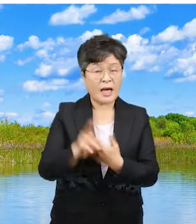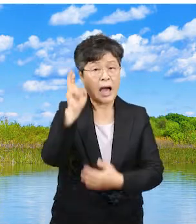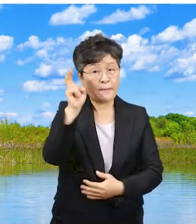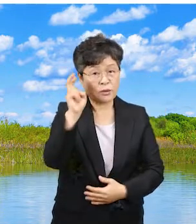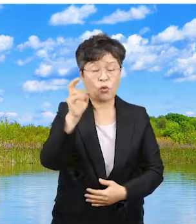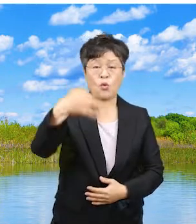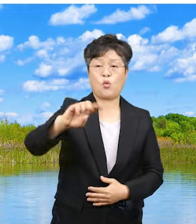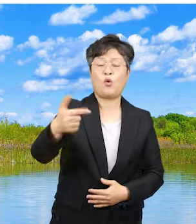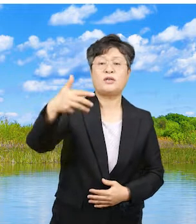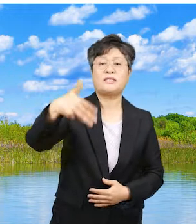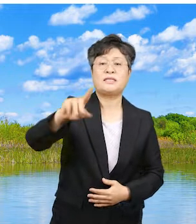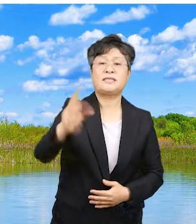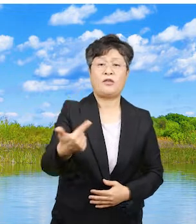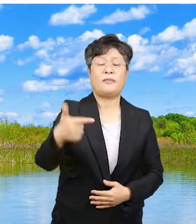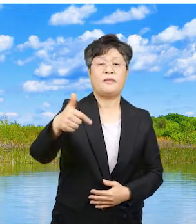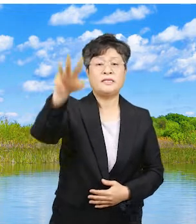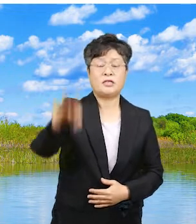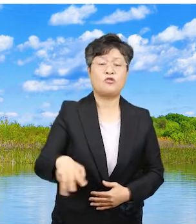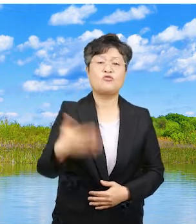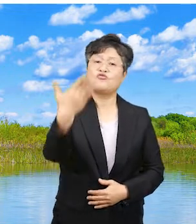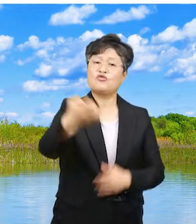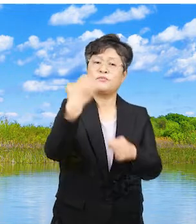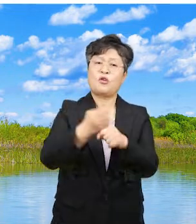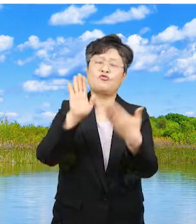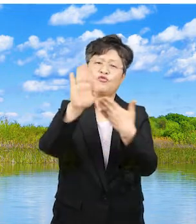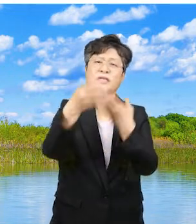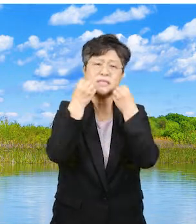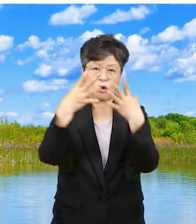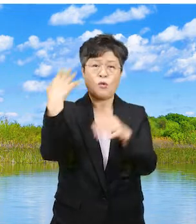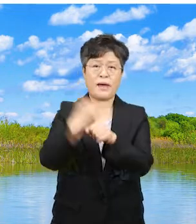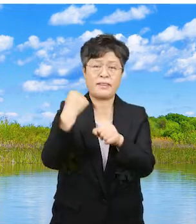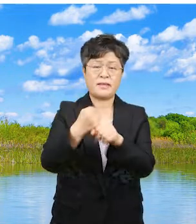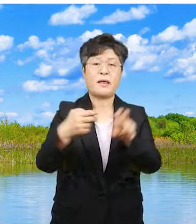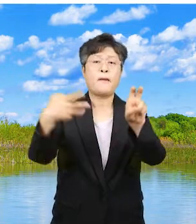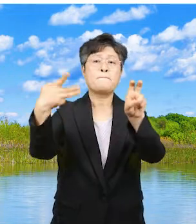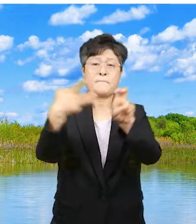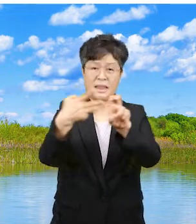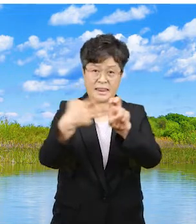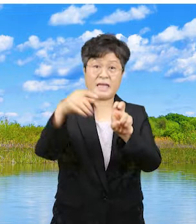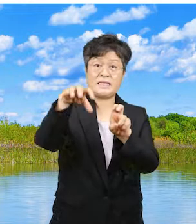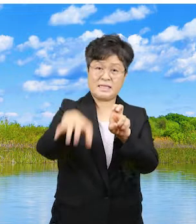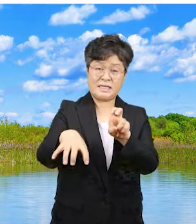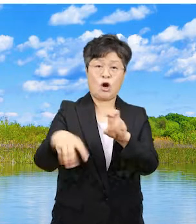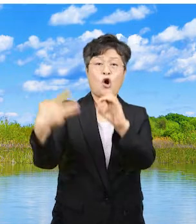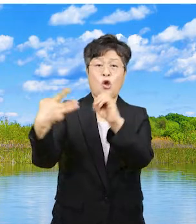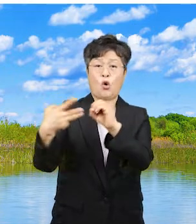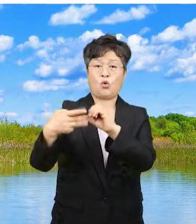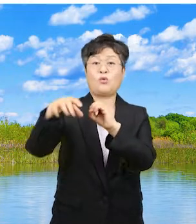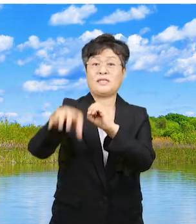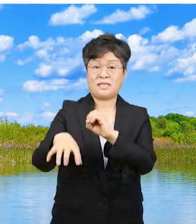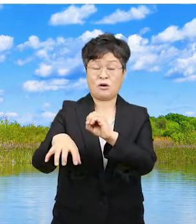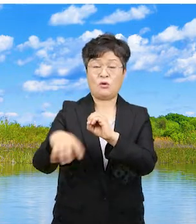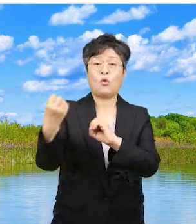원천천은 1990년대 이후에 새로 개발이 된 메탄 지역들, 또 영통 지역,